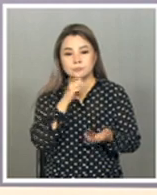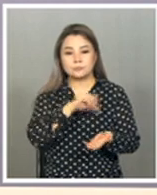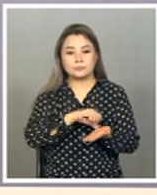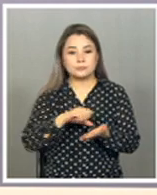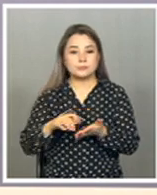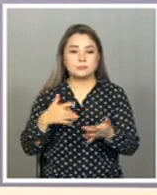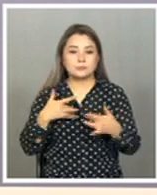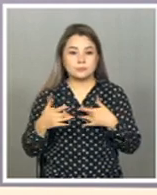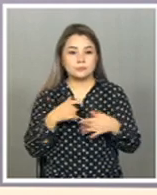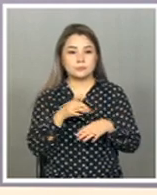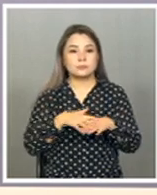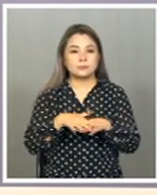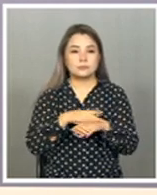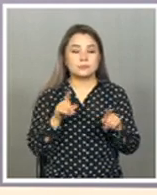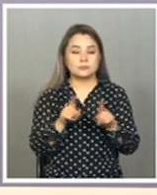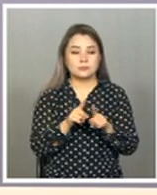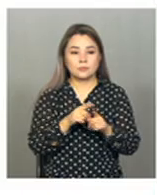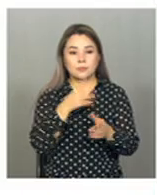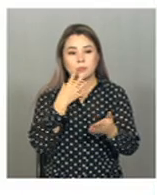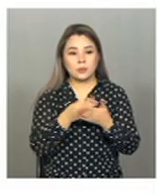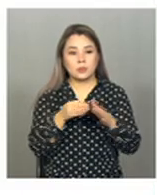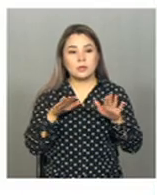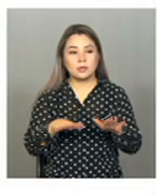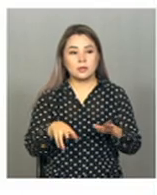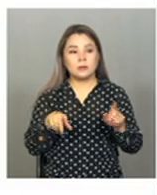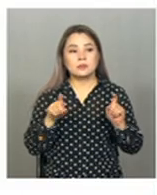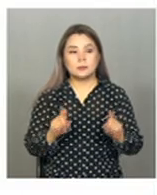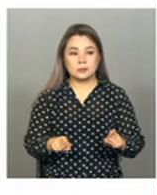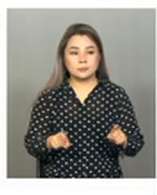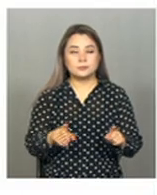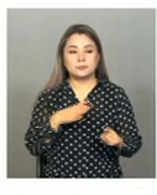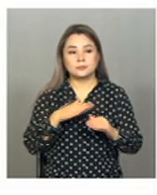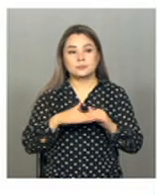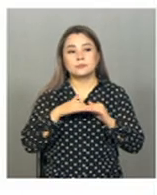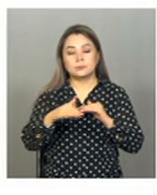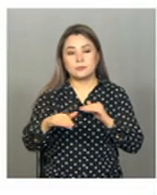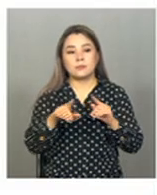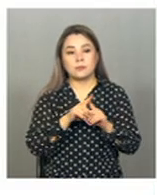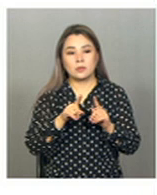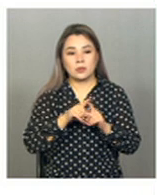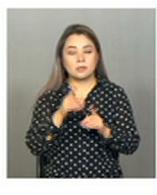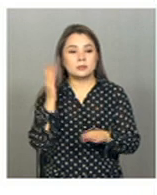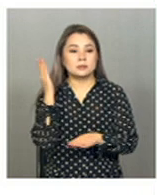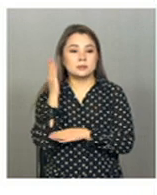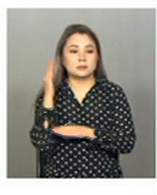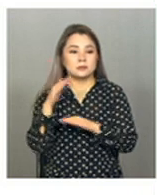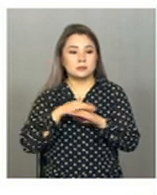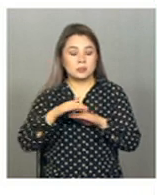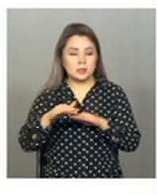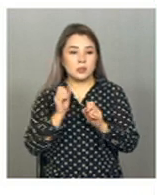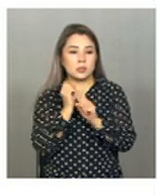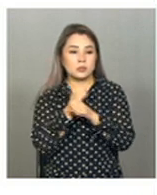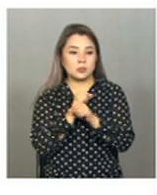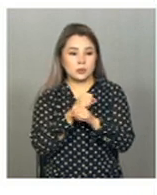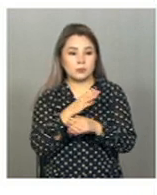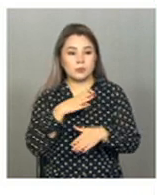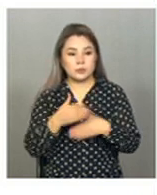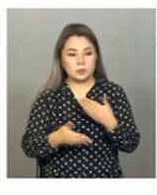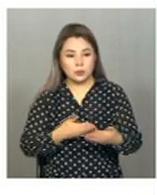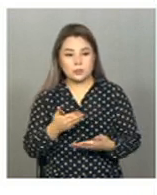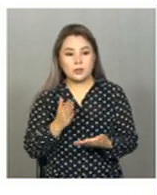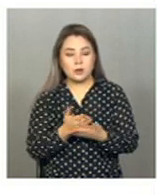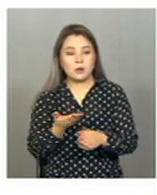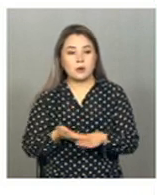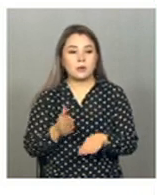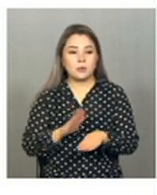халық палуандары өзі жерде жатып, үстіне тегіс тақтай төсеп, сонымен түйе жүргізу, ауыр заттарды